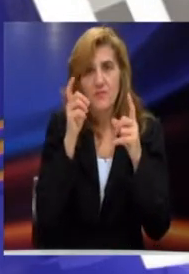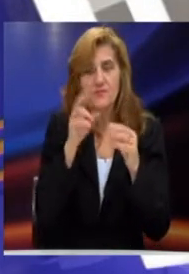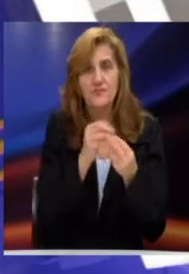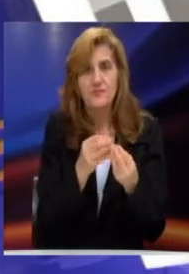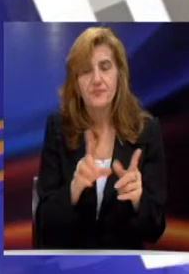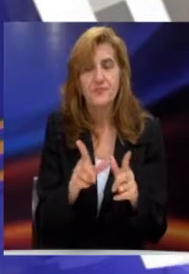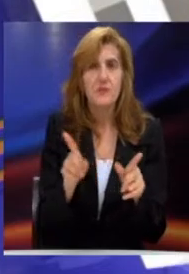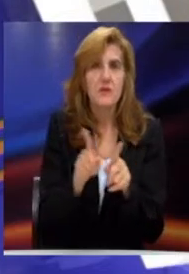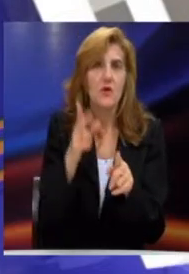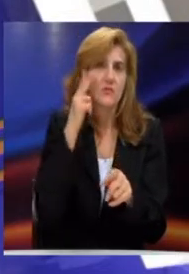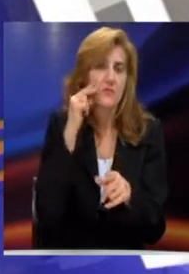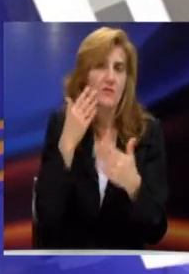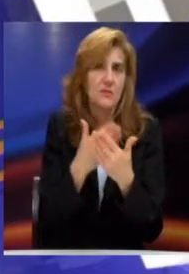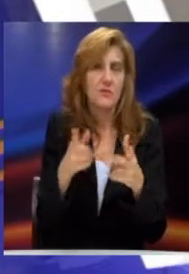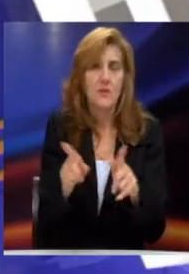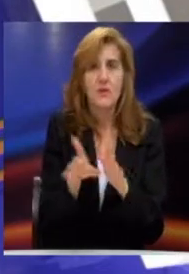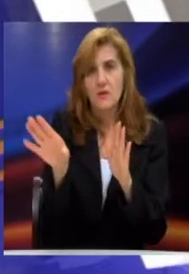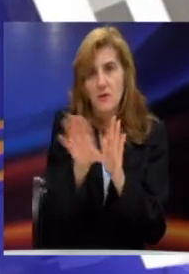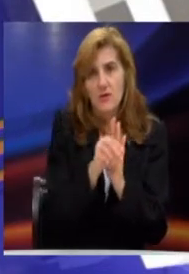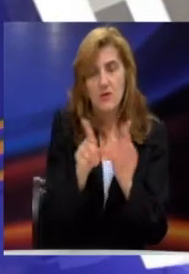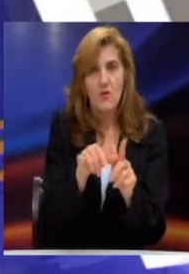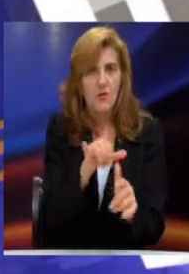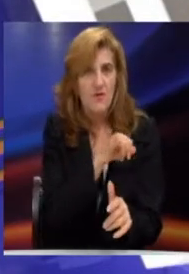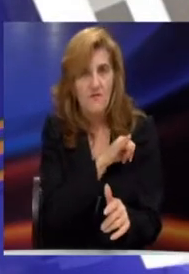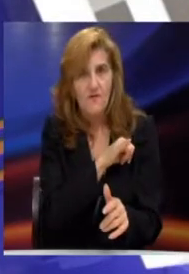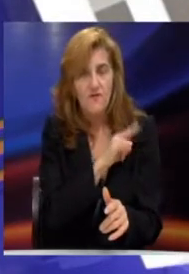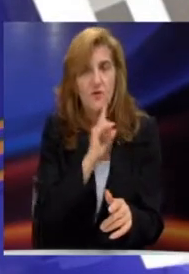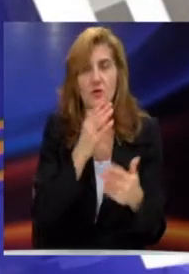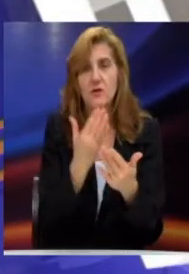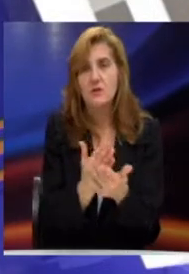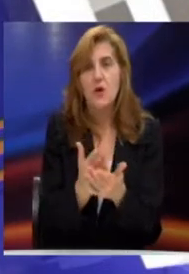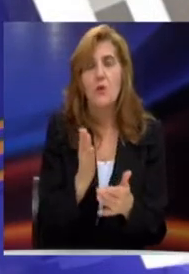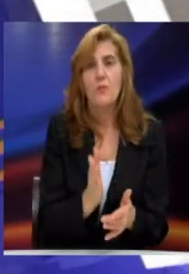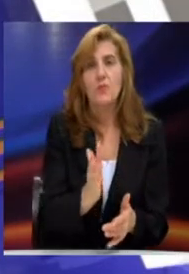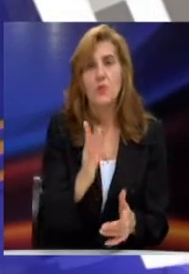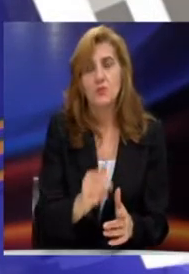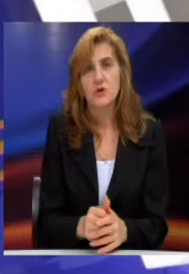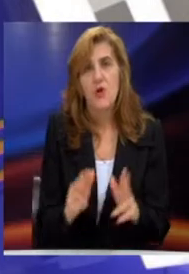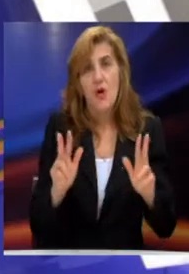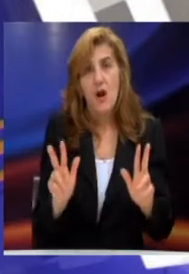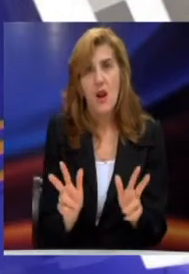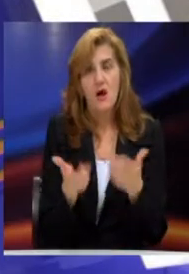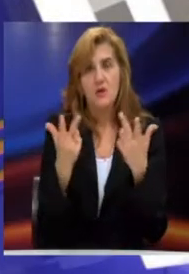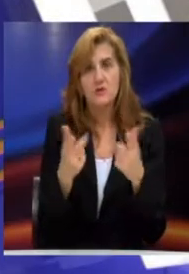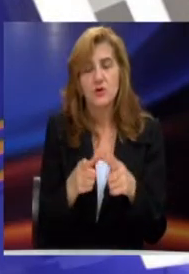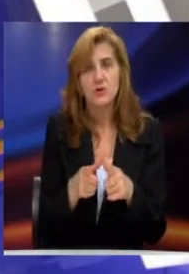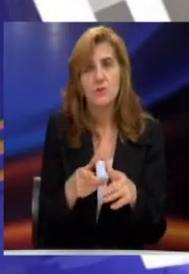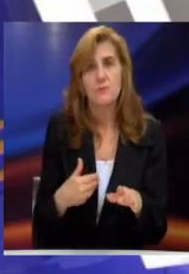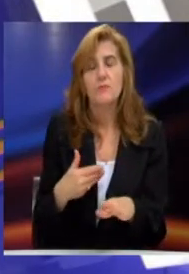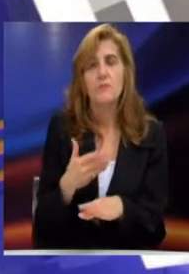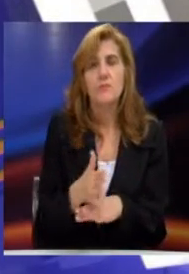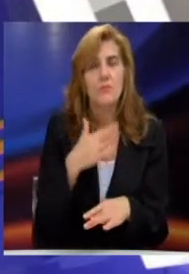Sremskoj Kamenici da smo sada spremni za projekat telemedicine Vojvodine koji će predstavljati sigurnu budućnost i olakšat će